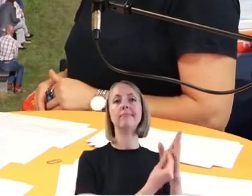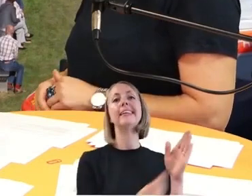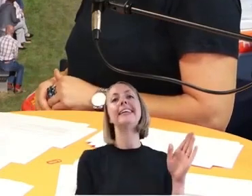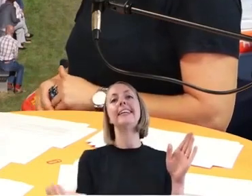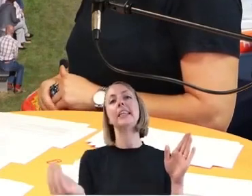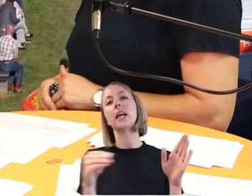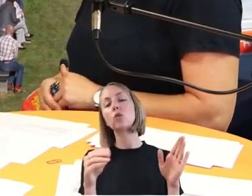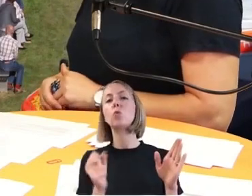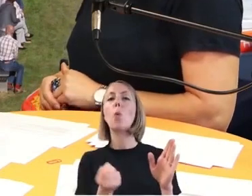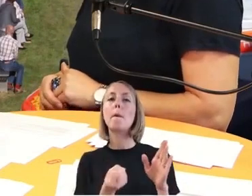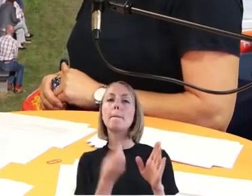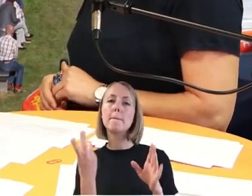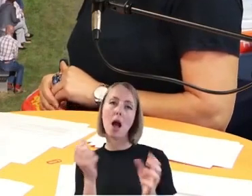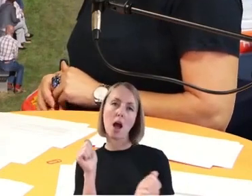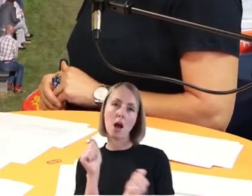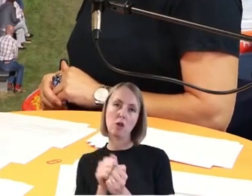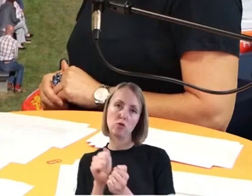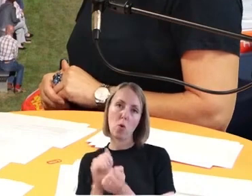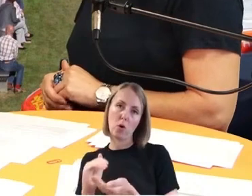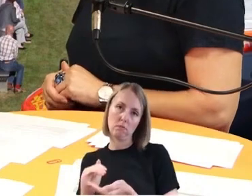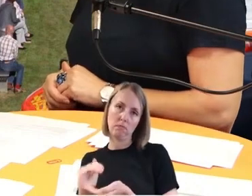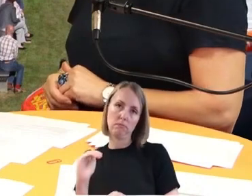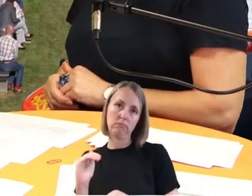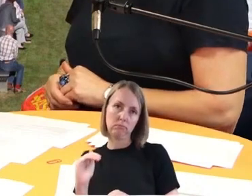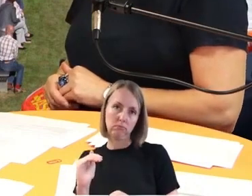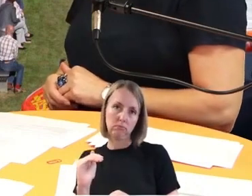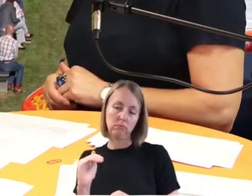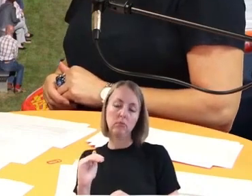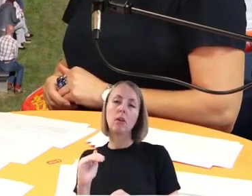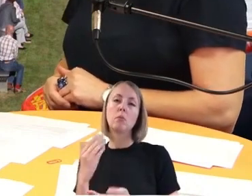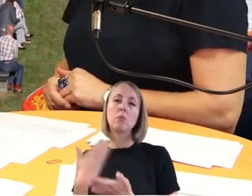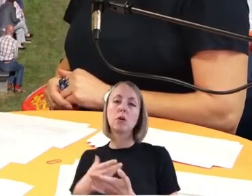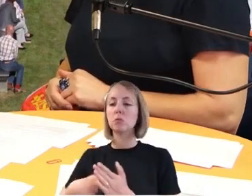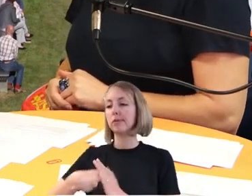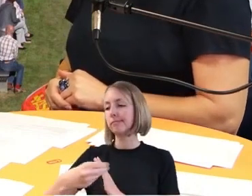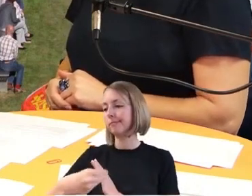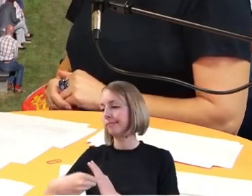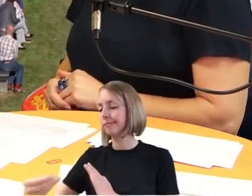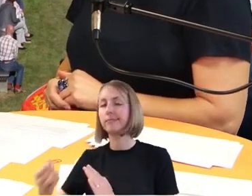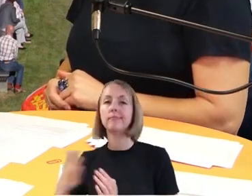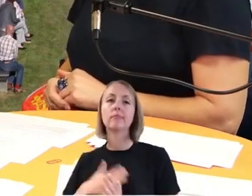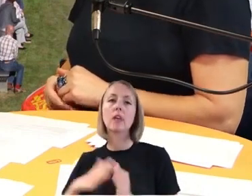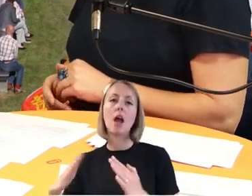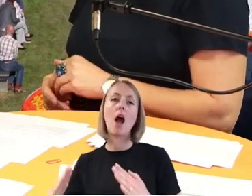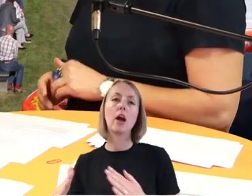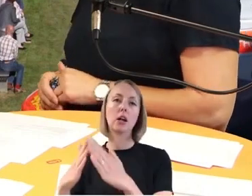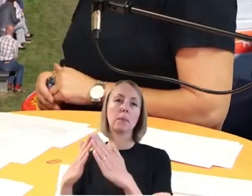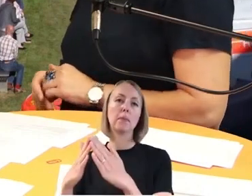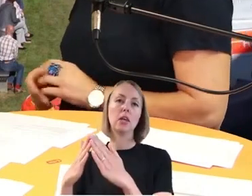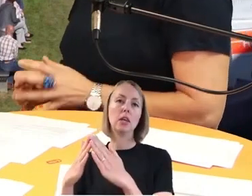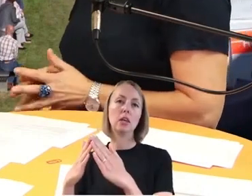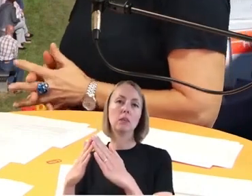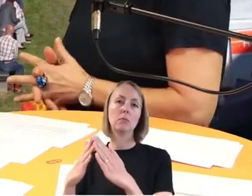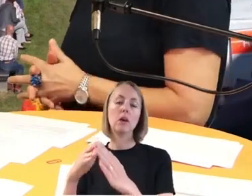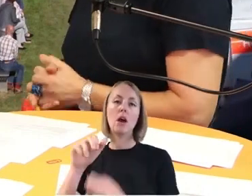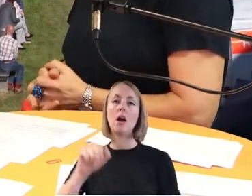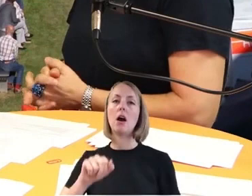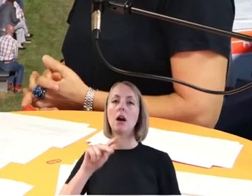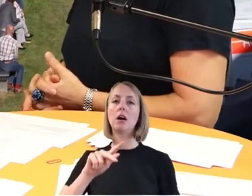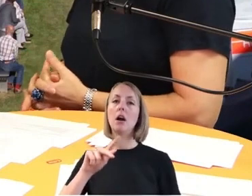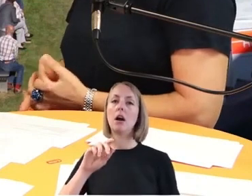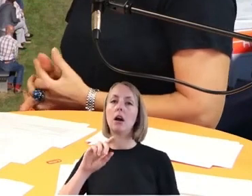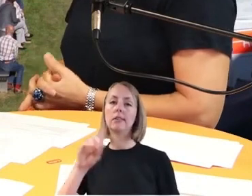einige Exemplare drucken, die wir zum Beispiel an unserer Akademie, an der AKNZ,